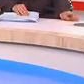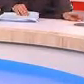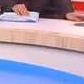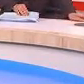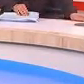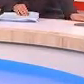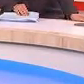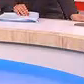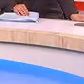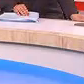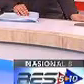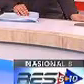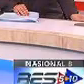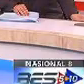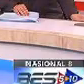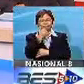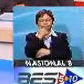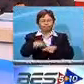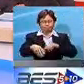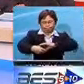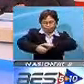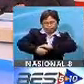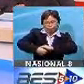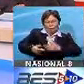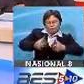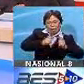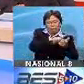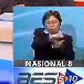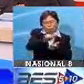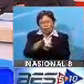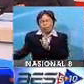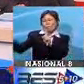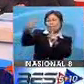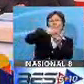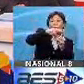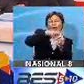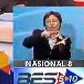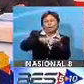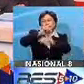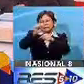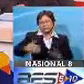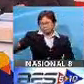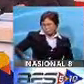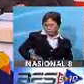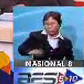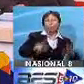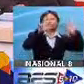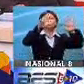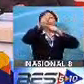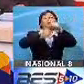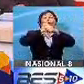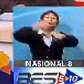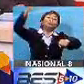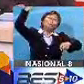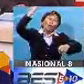Wahid Mohamad donun atas kesalahan menerima rasuah untuk mempercepat kelulusan permohonan visa pekerja Bangladesh 7 tahun lepas